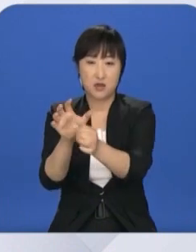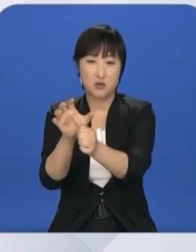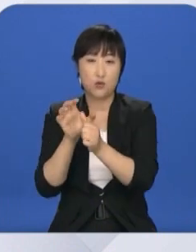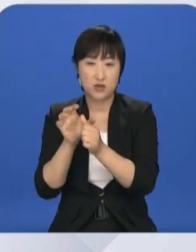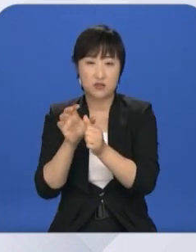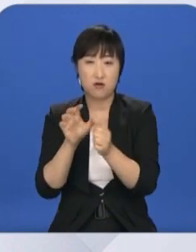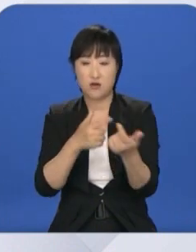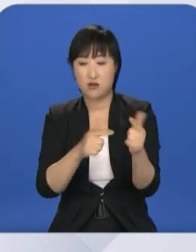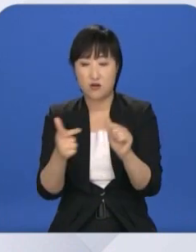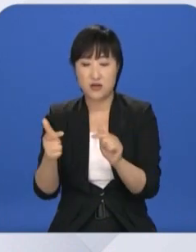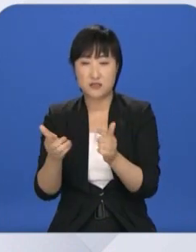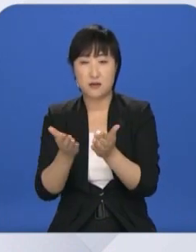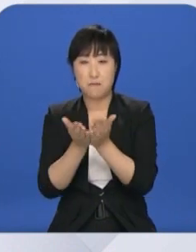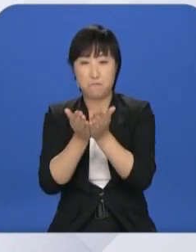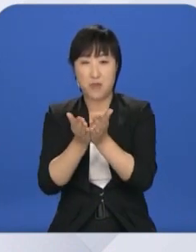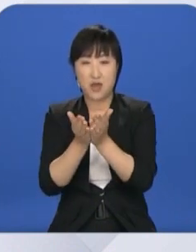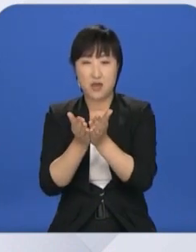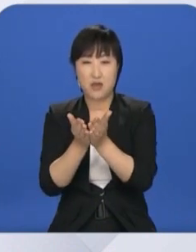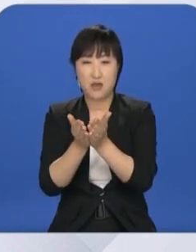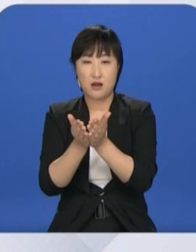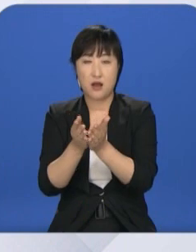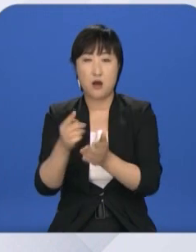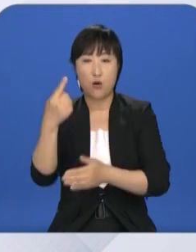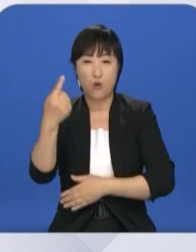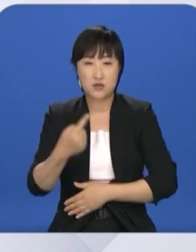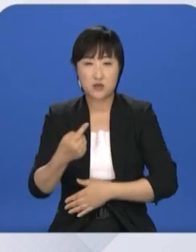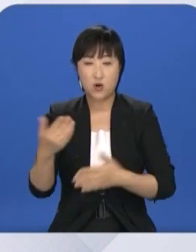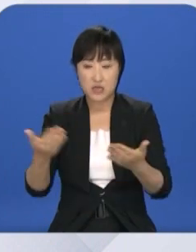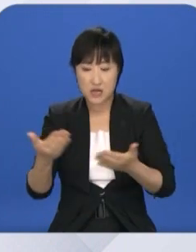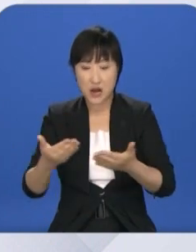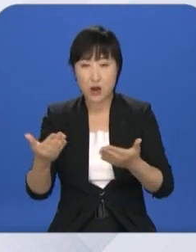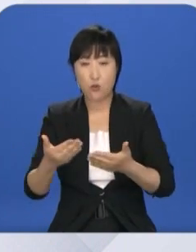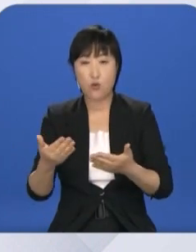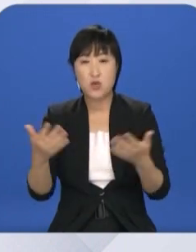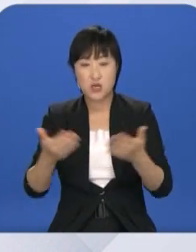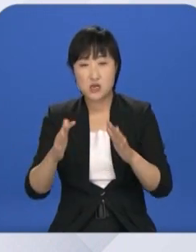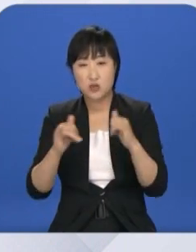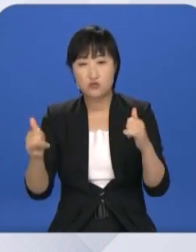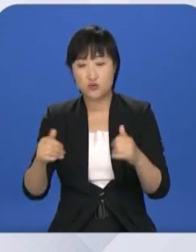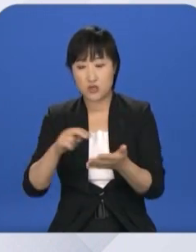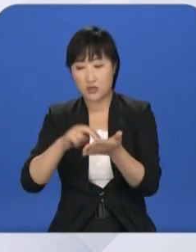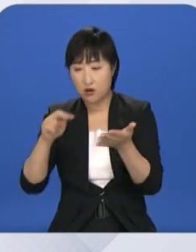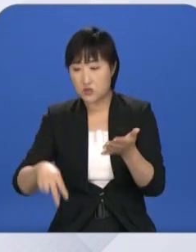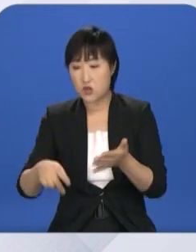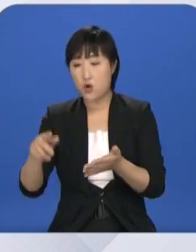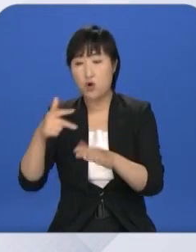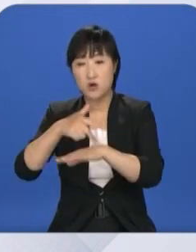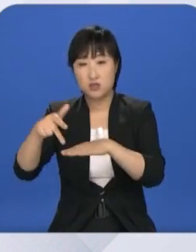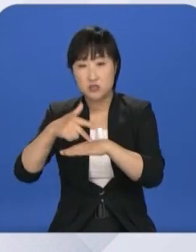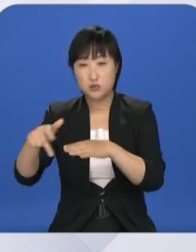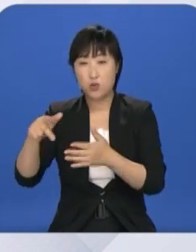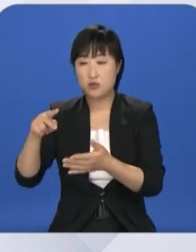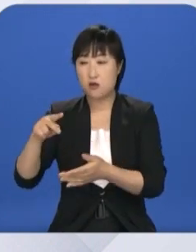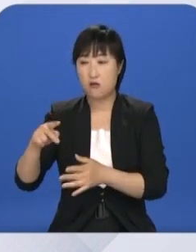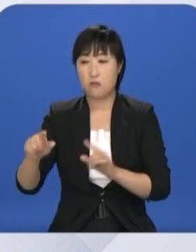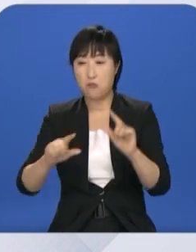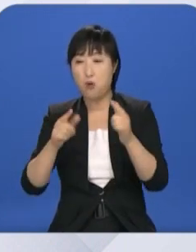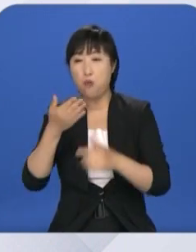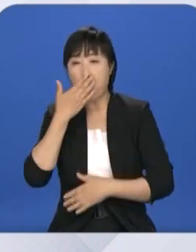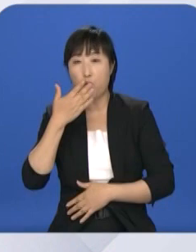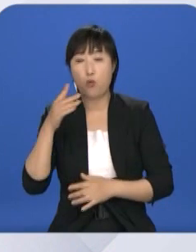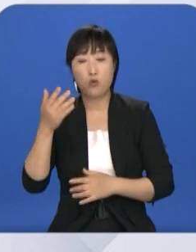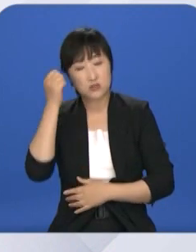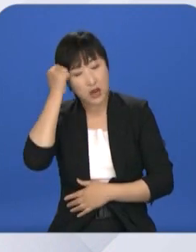그 각종 어선이 와서 작업할 수 있는 것 그렇게 해서 그 사람들 작업을 통한 우리 그 진도 군민의 소득을 올리는